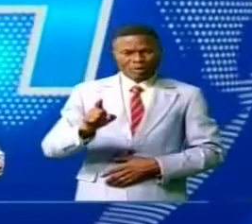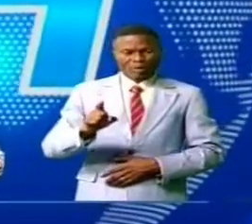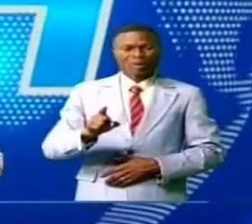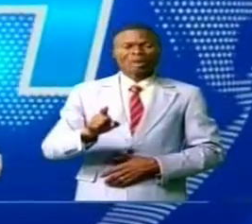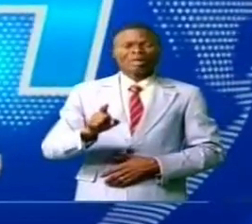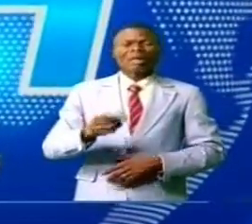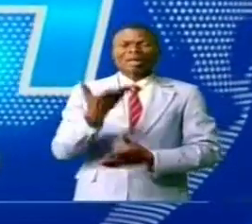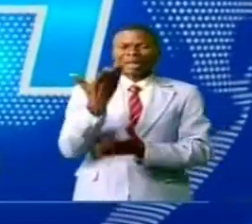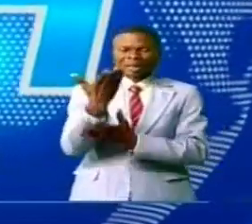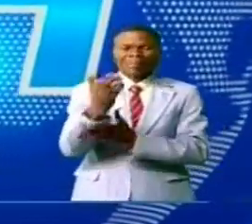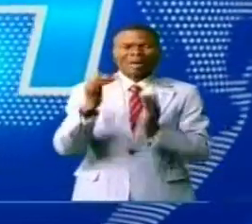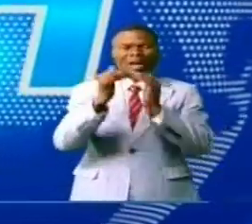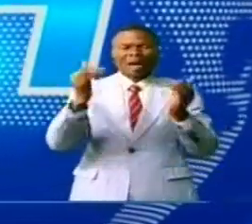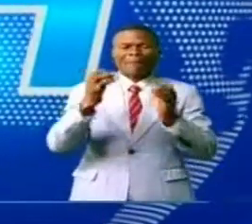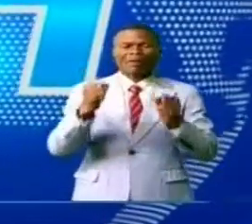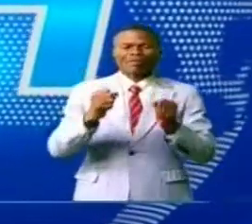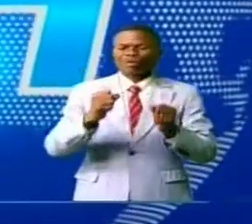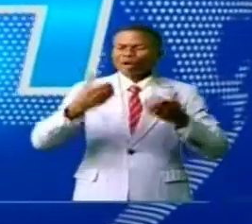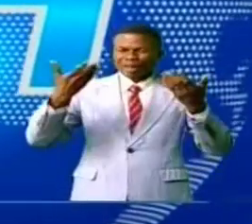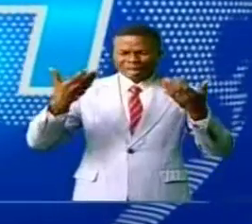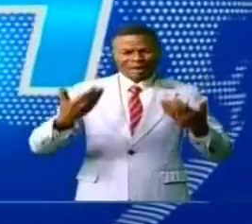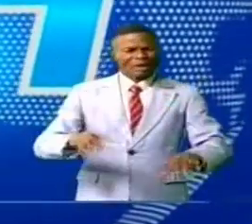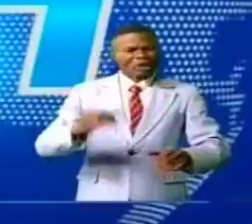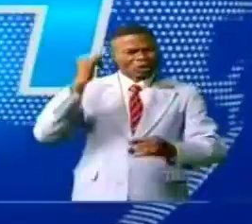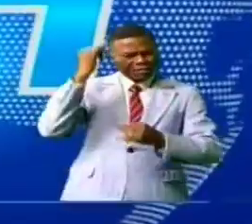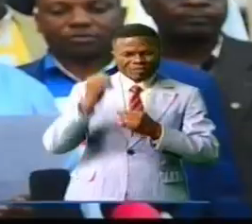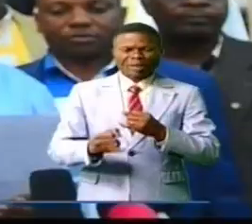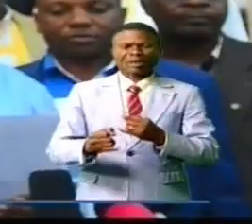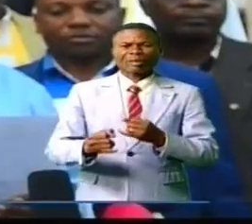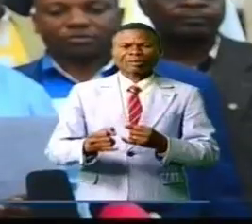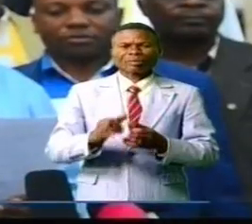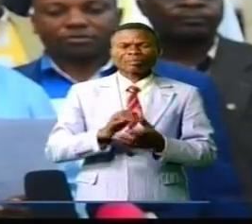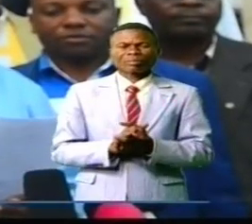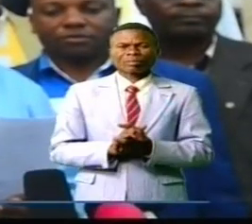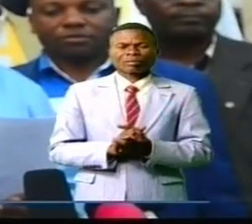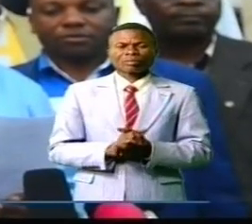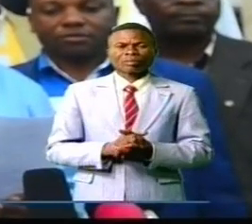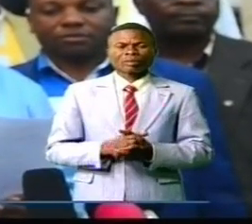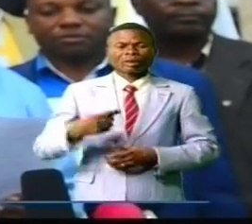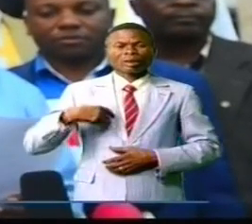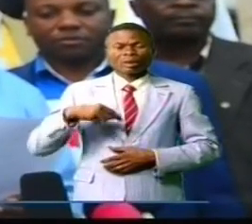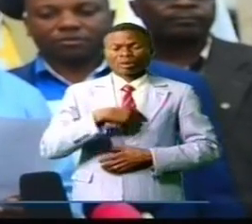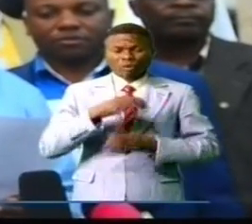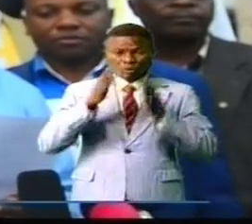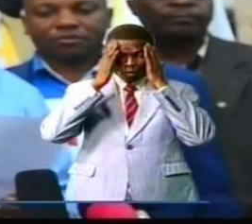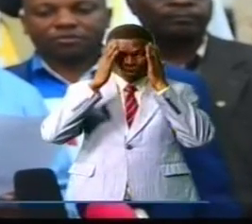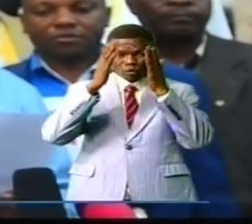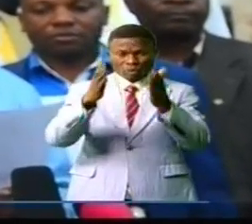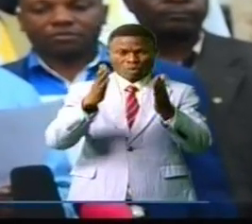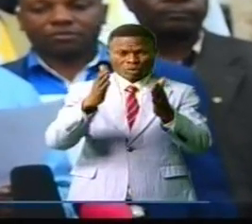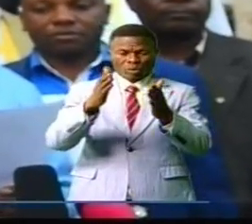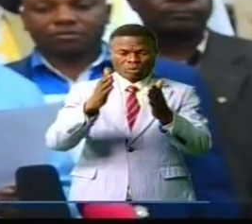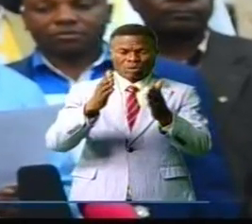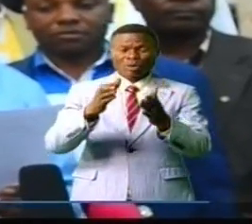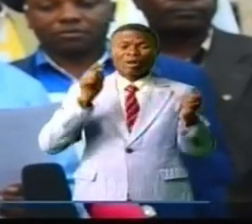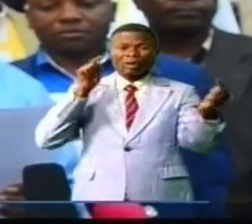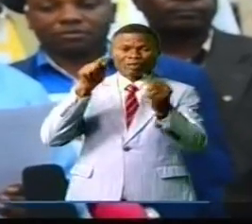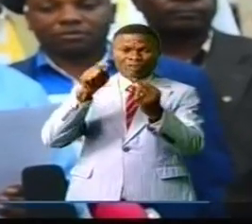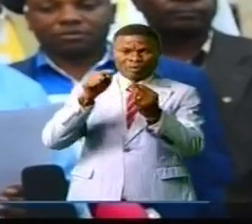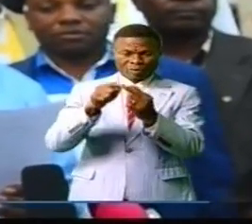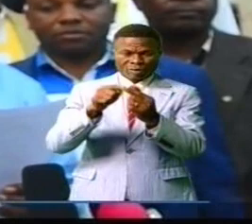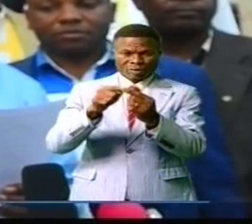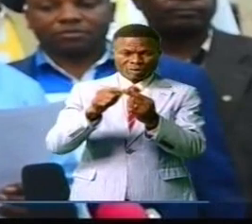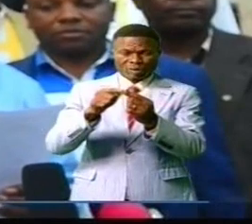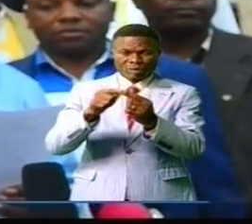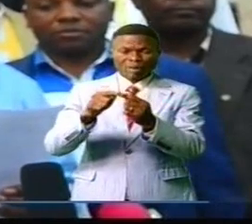de la paix durable et définitive. Pendant que nos regards et efforts étaient tournés vers les